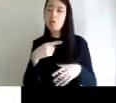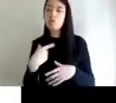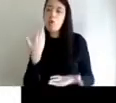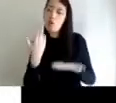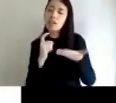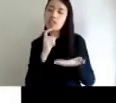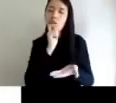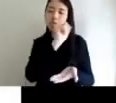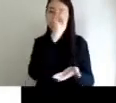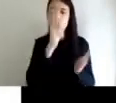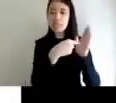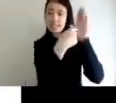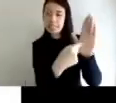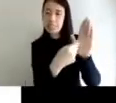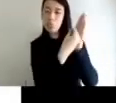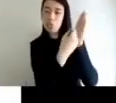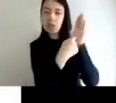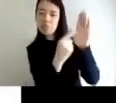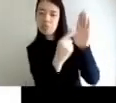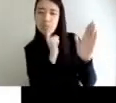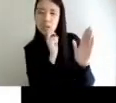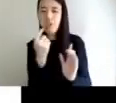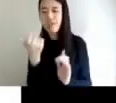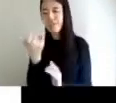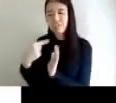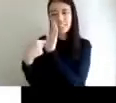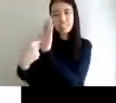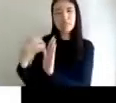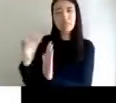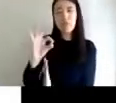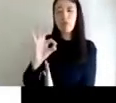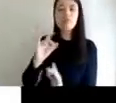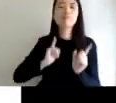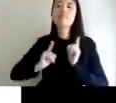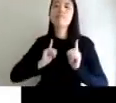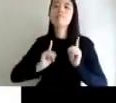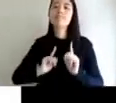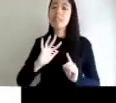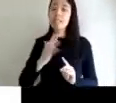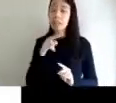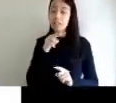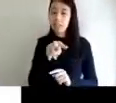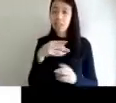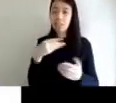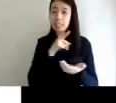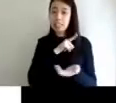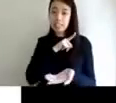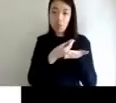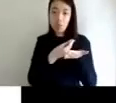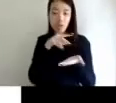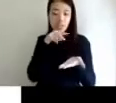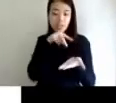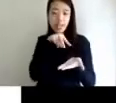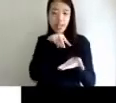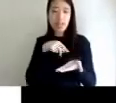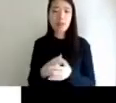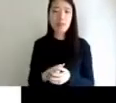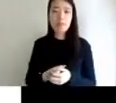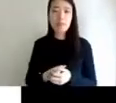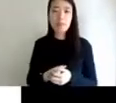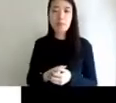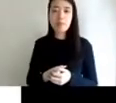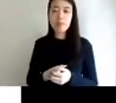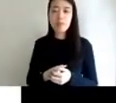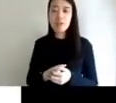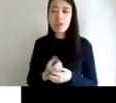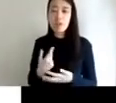要嘅。咁我哋一齊咧都睇翻自己個幅畫先。咁我哋咧係啦，咁我哋一齊睇下